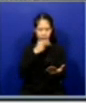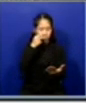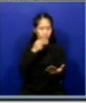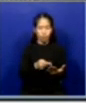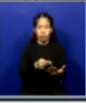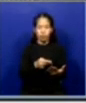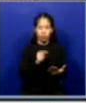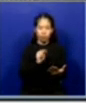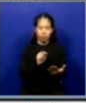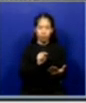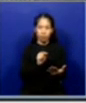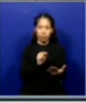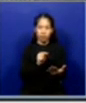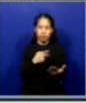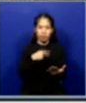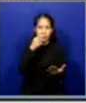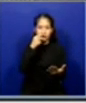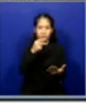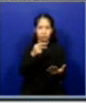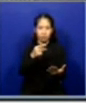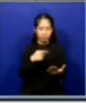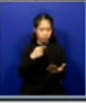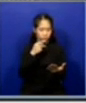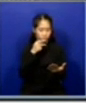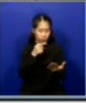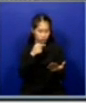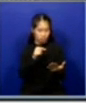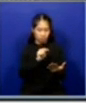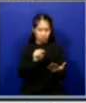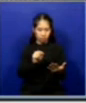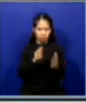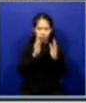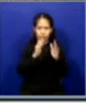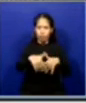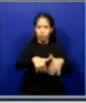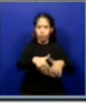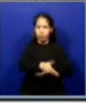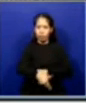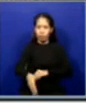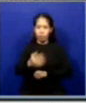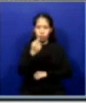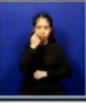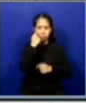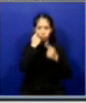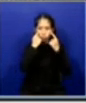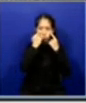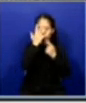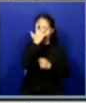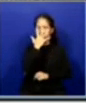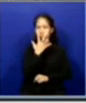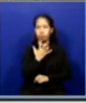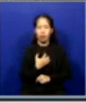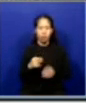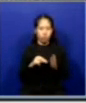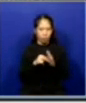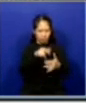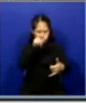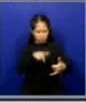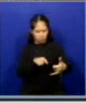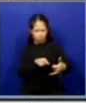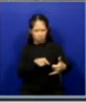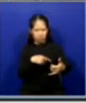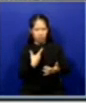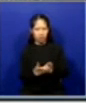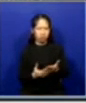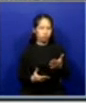ห็นแววตาและสีหน้าของผู้ประกอบการเศร้าๆคุณก็ไม่มีสิทธิ์ได้เงินละนี่กระบวนการมัน